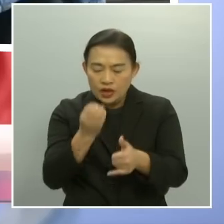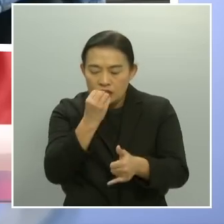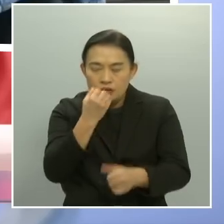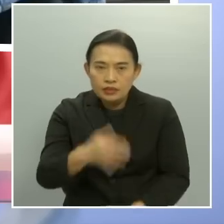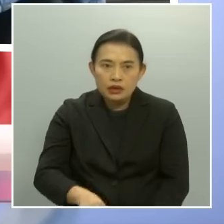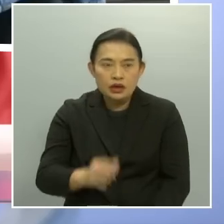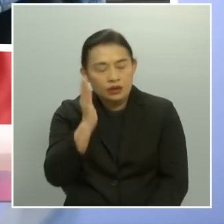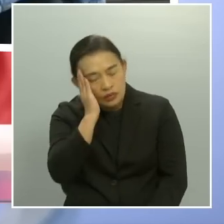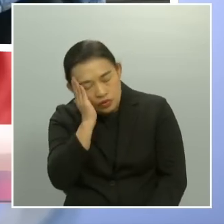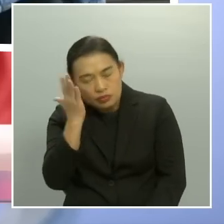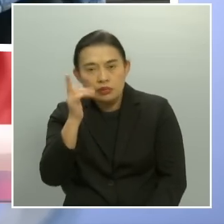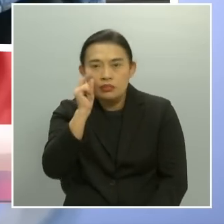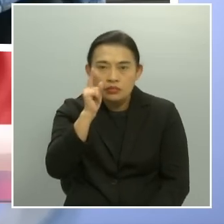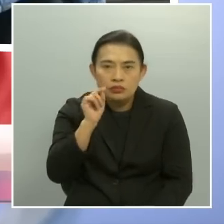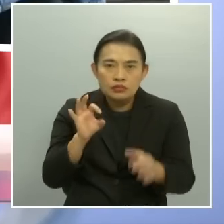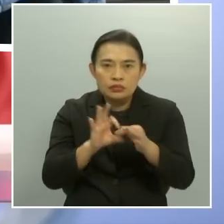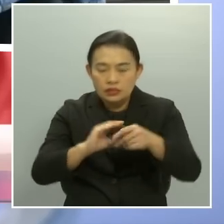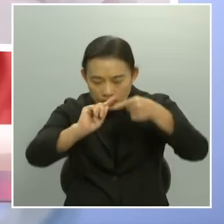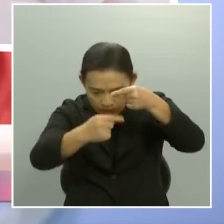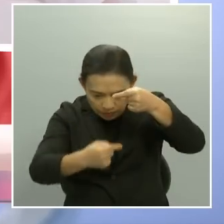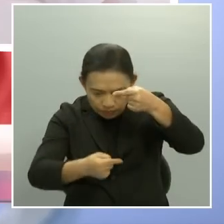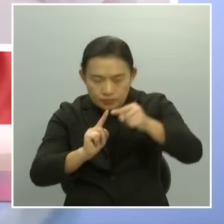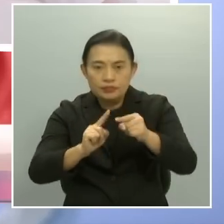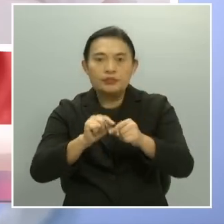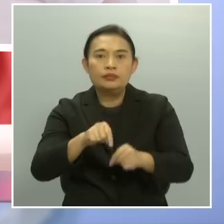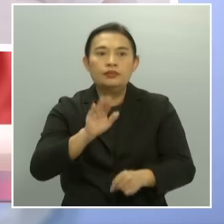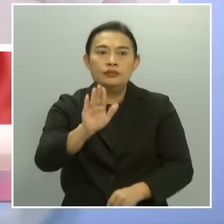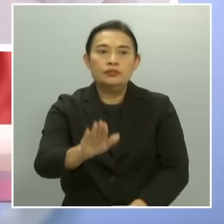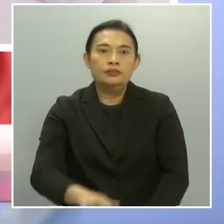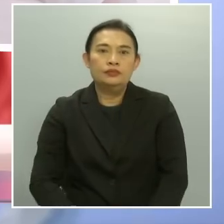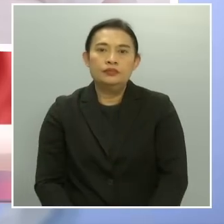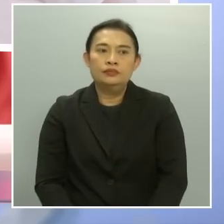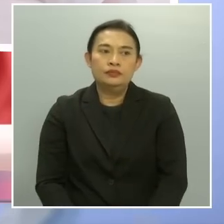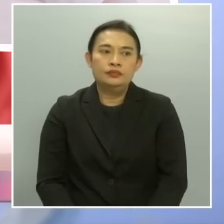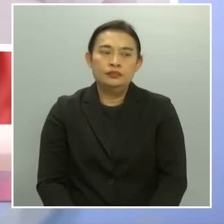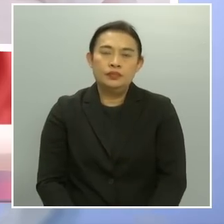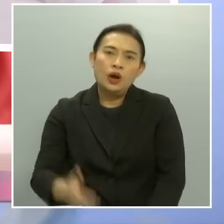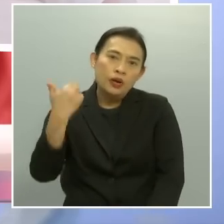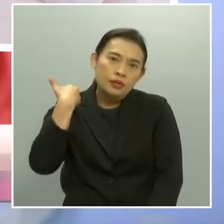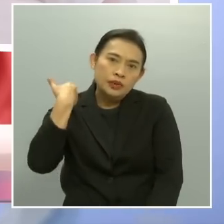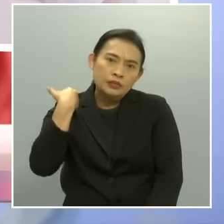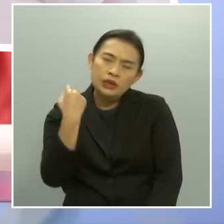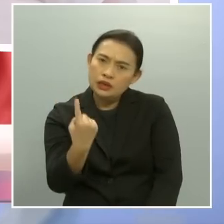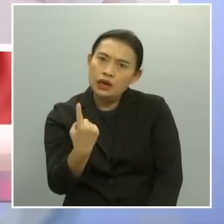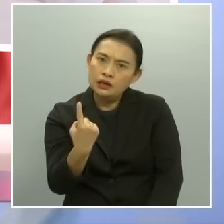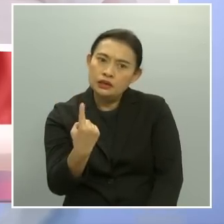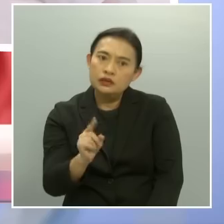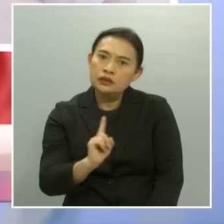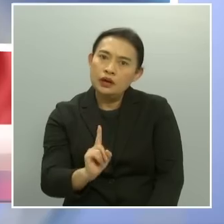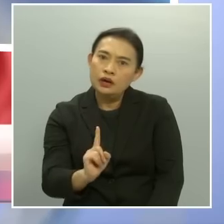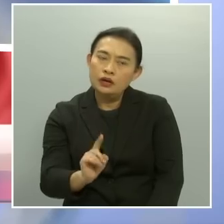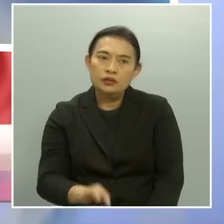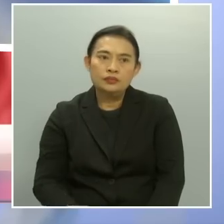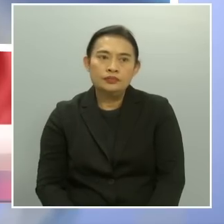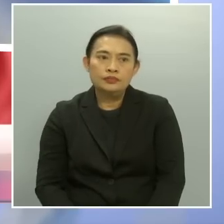ไรเนี่ยมันจะมาจากคอมเมนต์อะไรต่างๆนะ เห็นบอกว่าอีกอันนึงคุณแม่ครับเห็นบอกว่ามันมีเรื่องของภาวะ